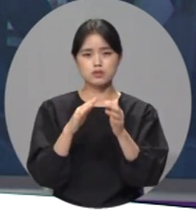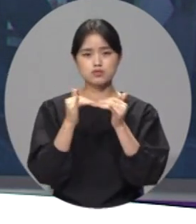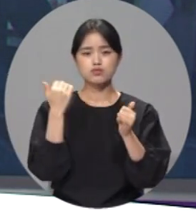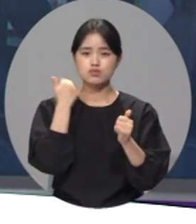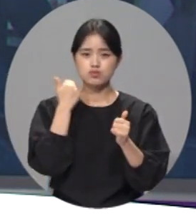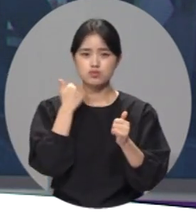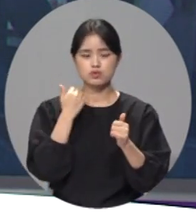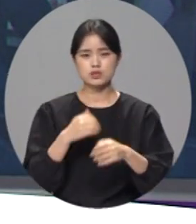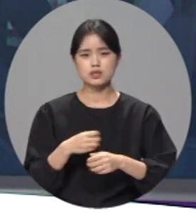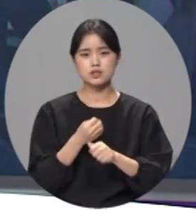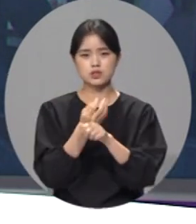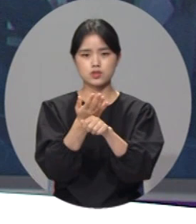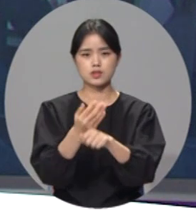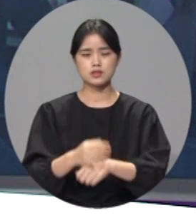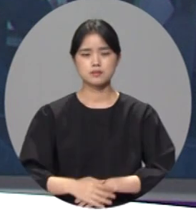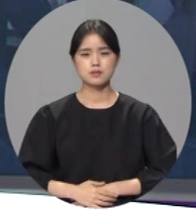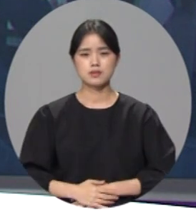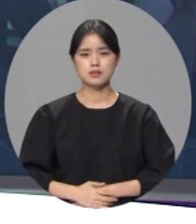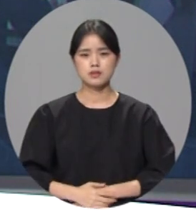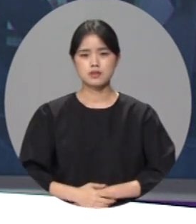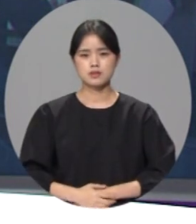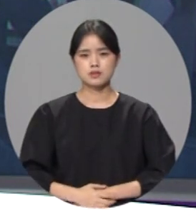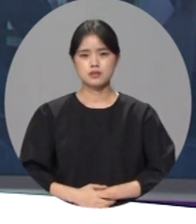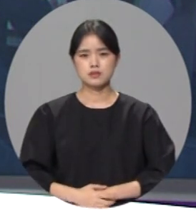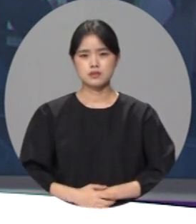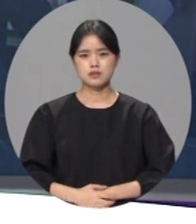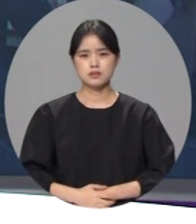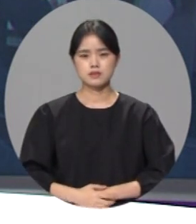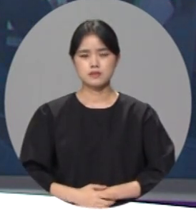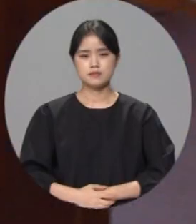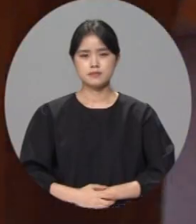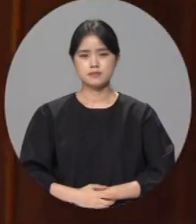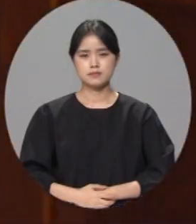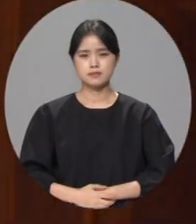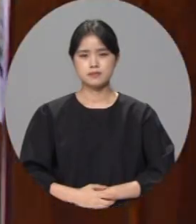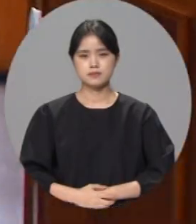누구인지 송인호 기자가 정리해드리겠습니다.